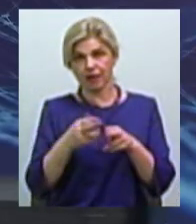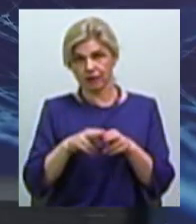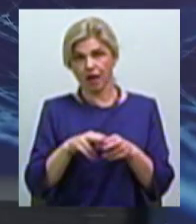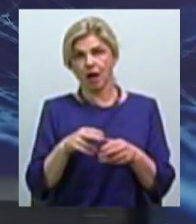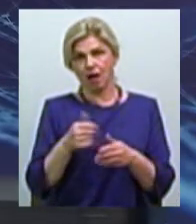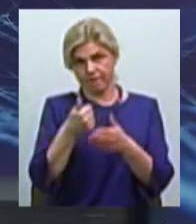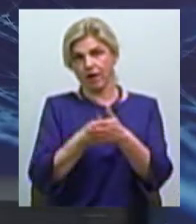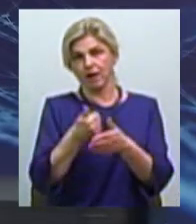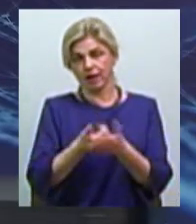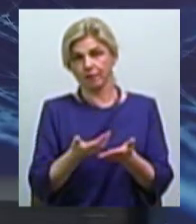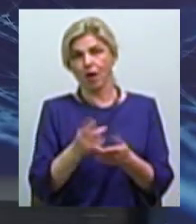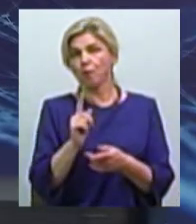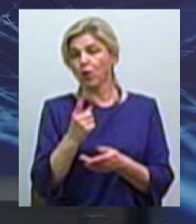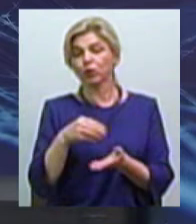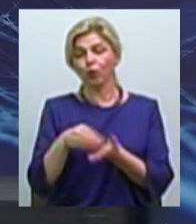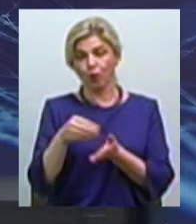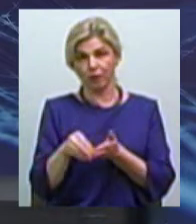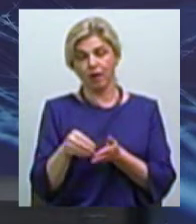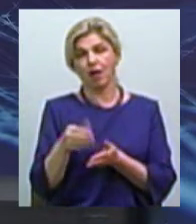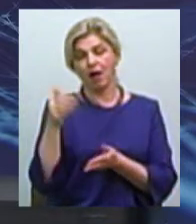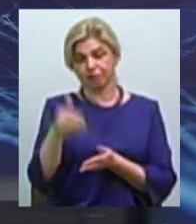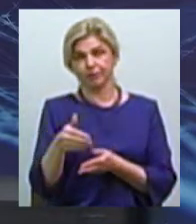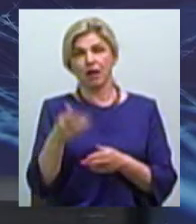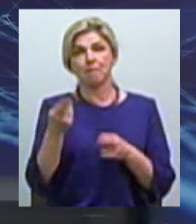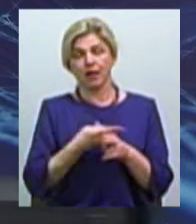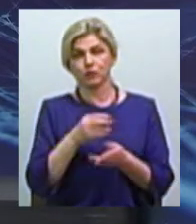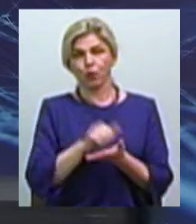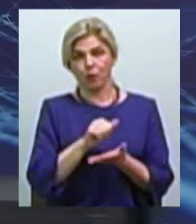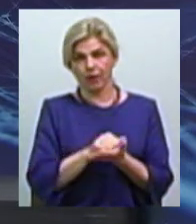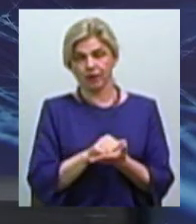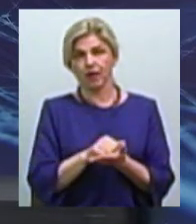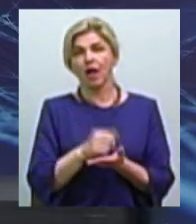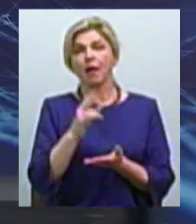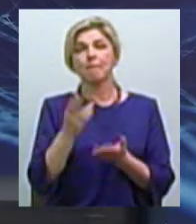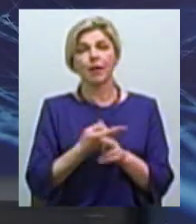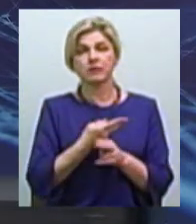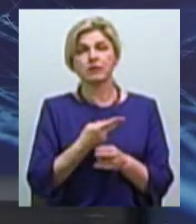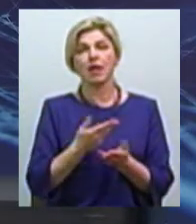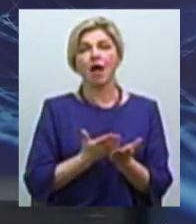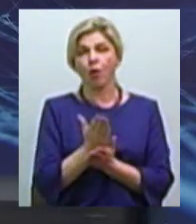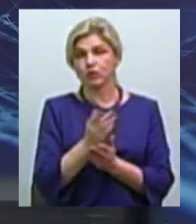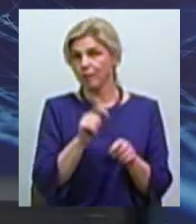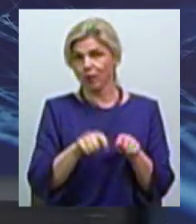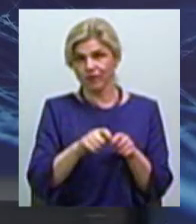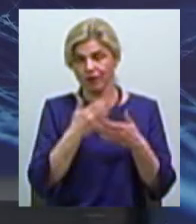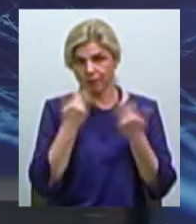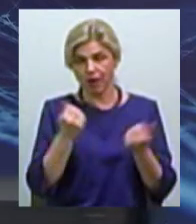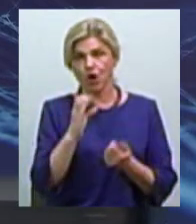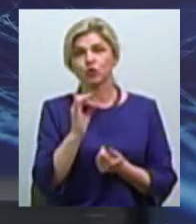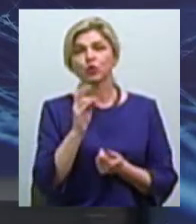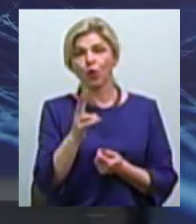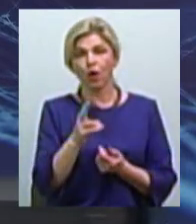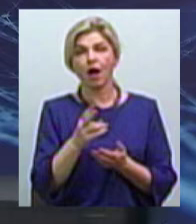без всяких документів, без документів на якість, без гарантії, без строку